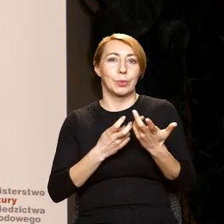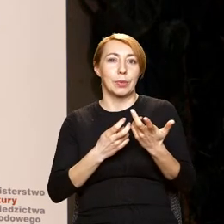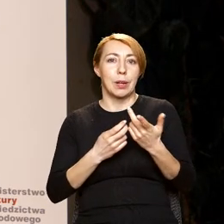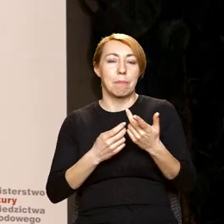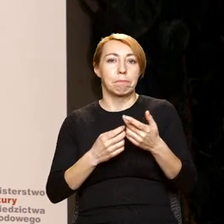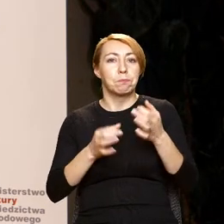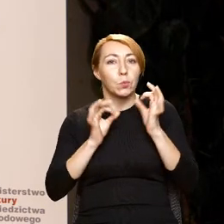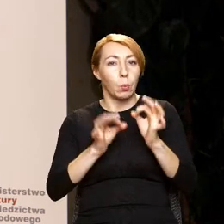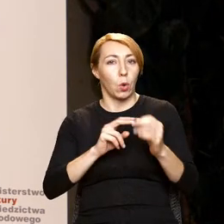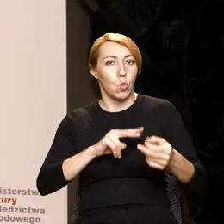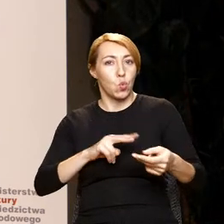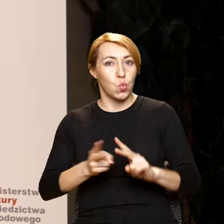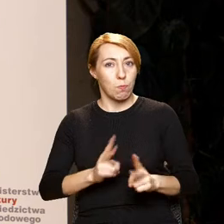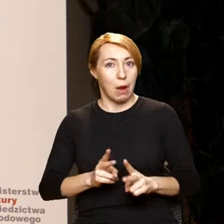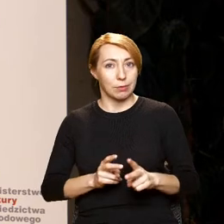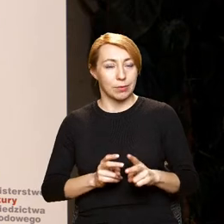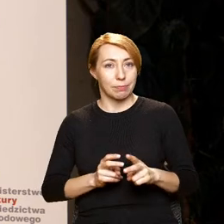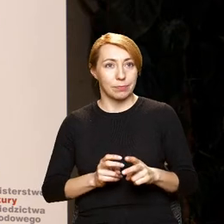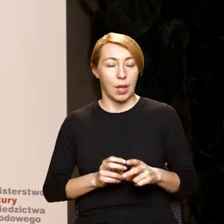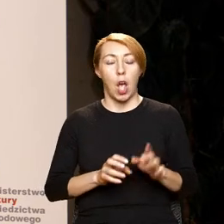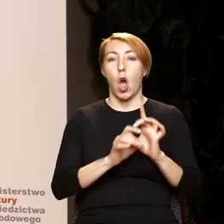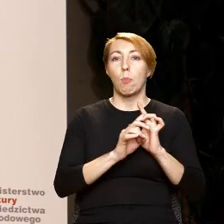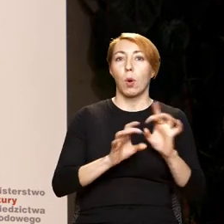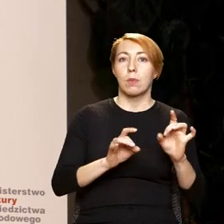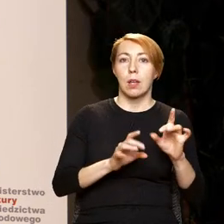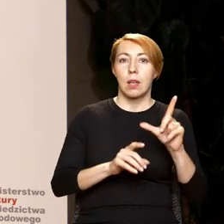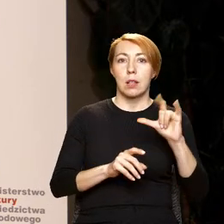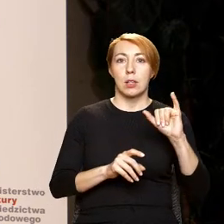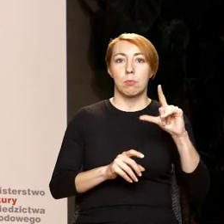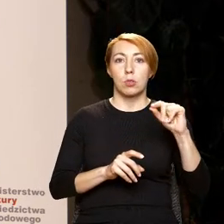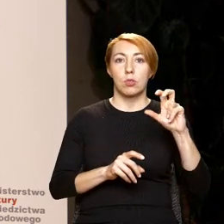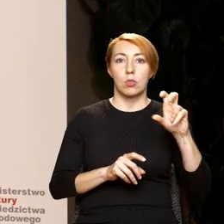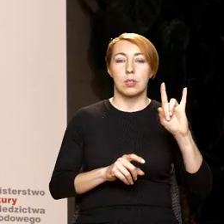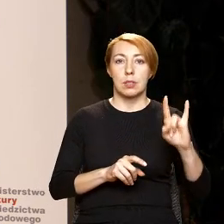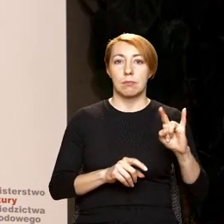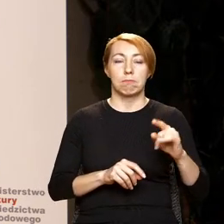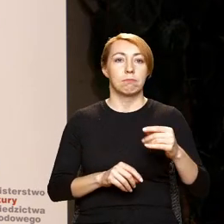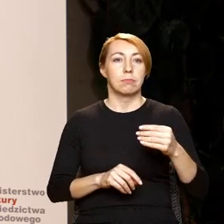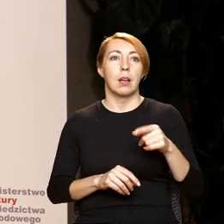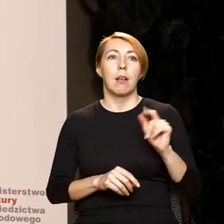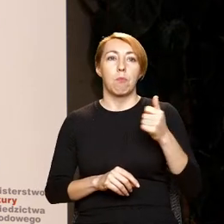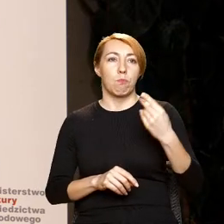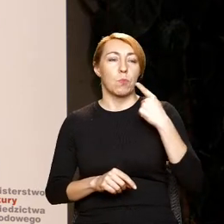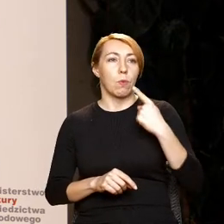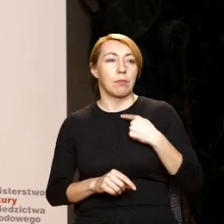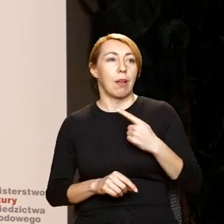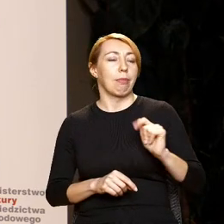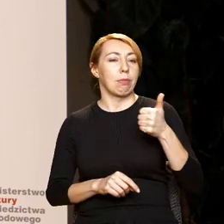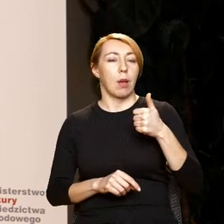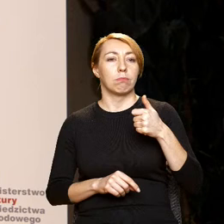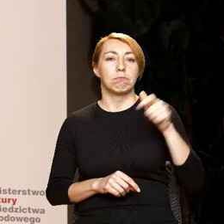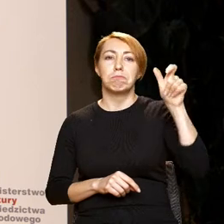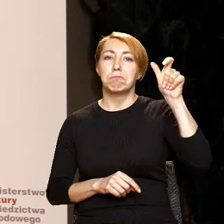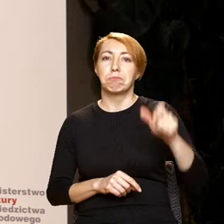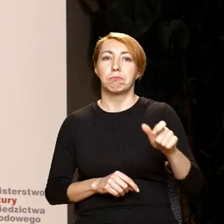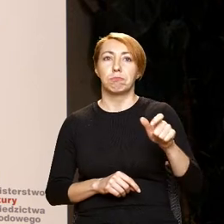odpowiedniego tłumacza. Profesor Lipszyc powiedział mi, że jedną osobę, którą